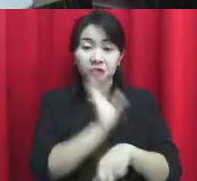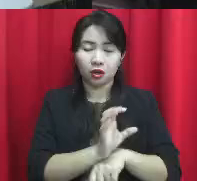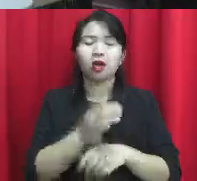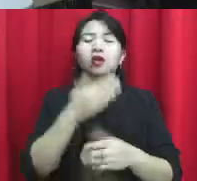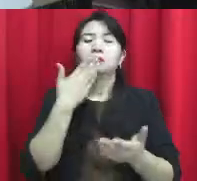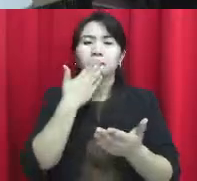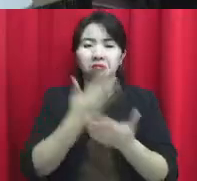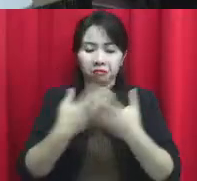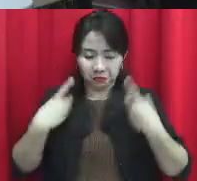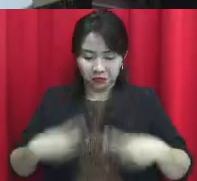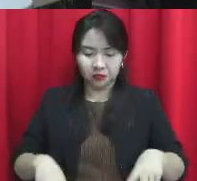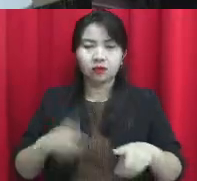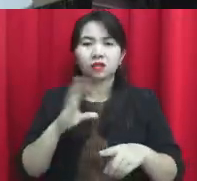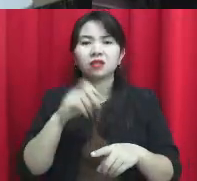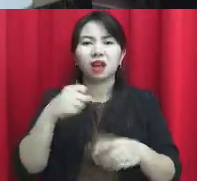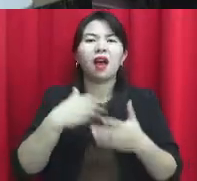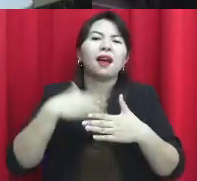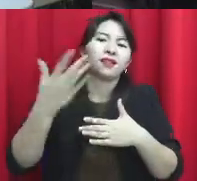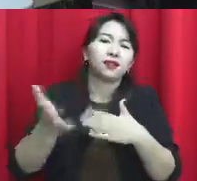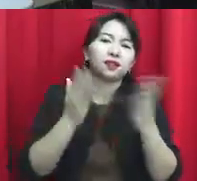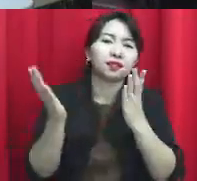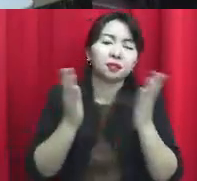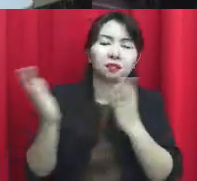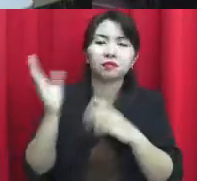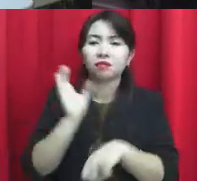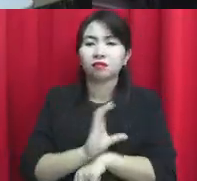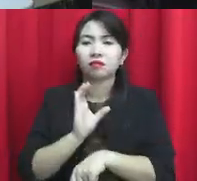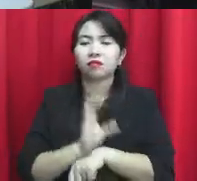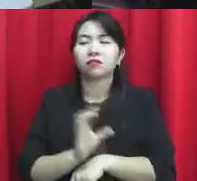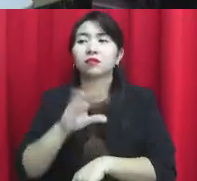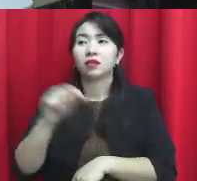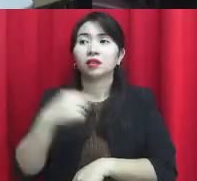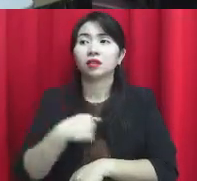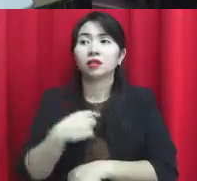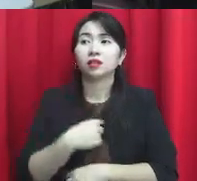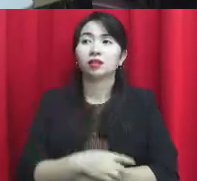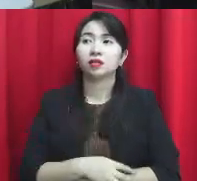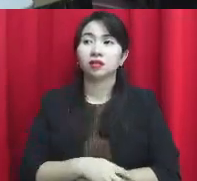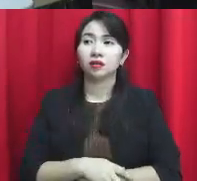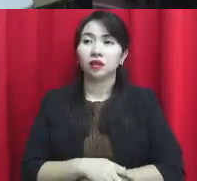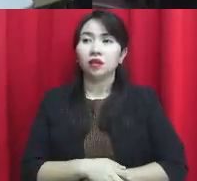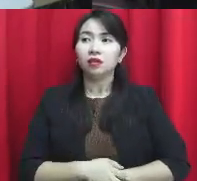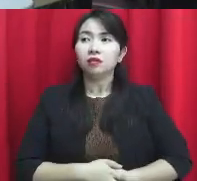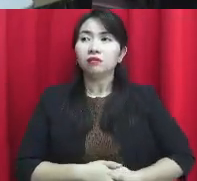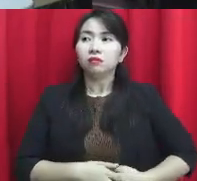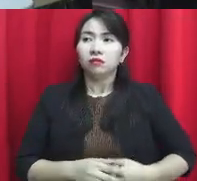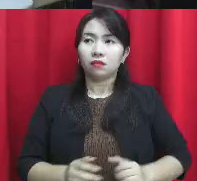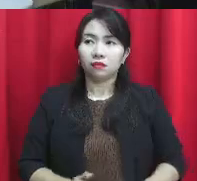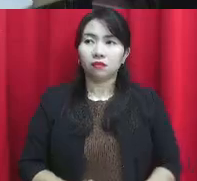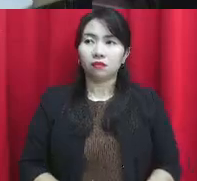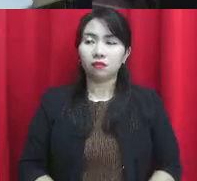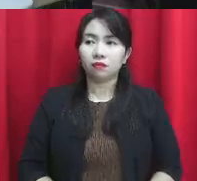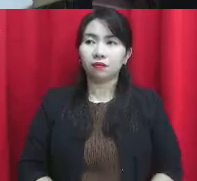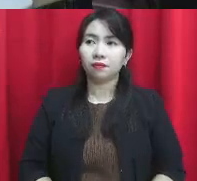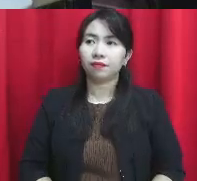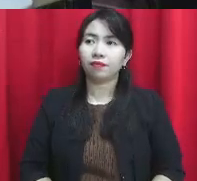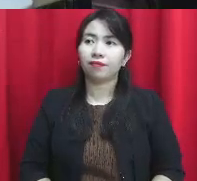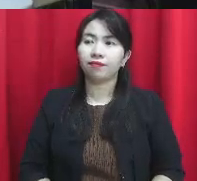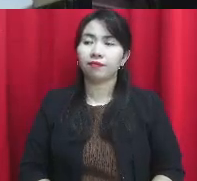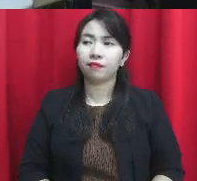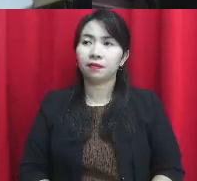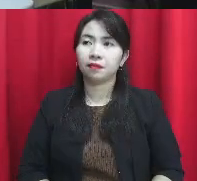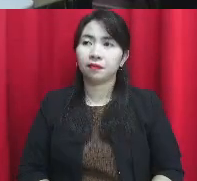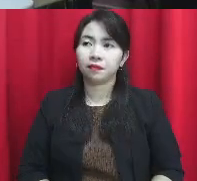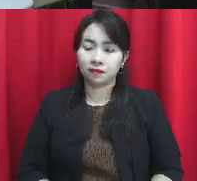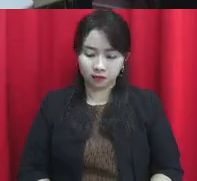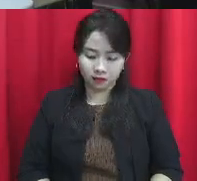simbahan ganun lang and then after magsim ako sa tutul lang natutuwa ako kay Troy shoutout sa Troy h ko sinasabi to to L him up Pero sabi ko